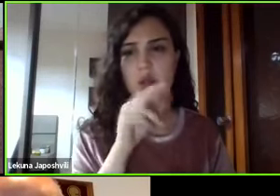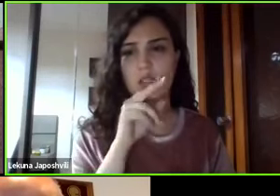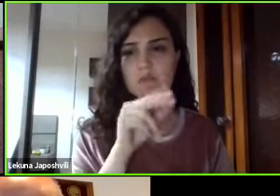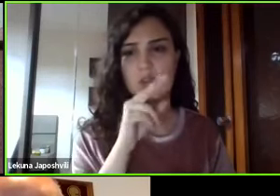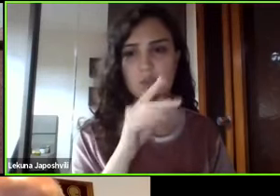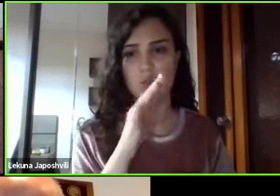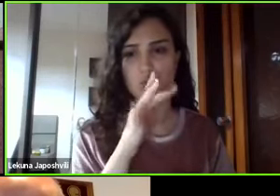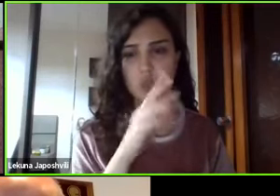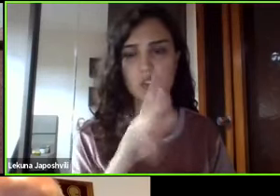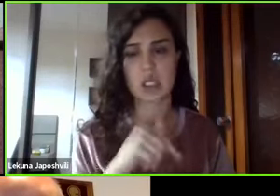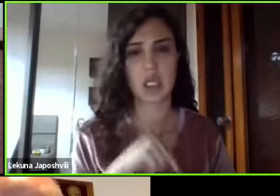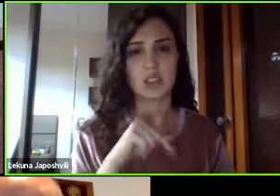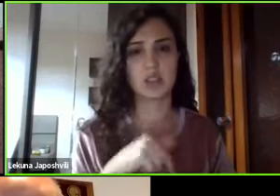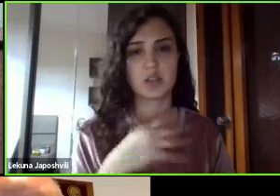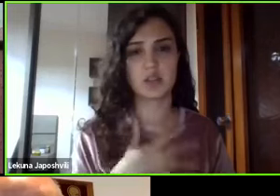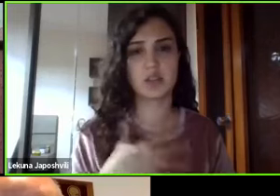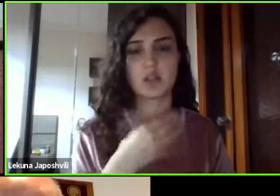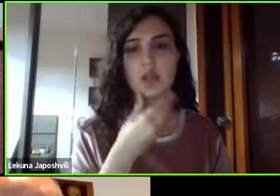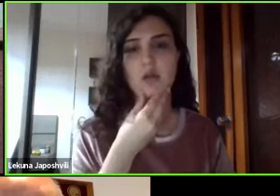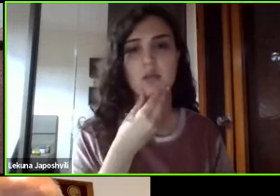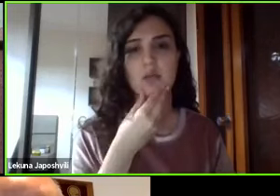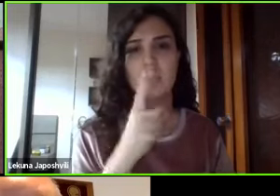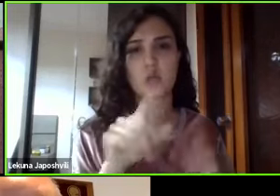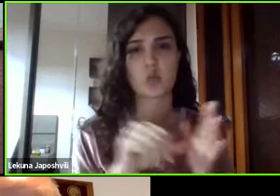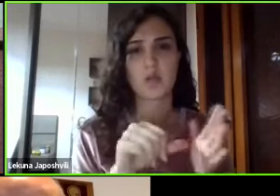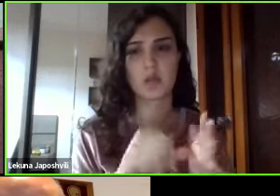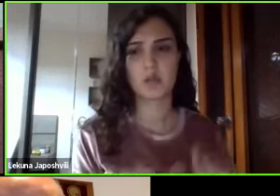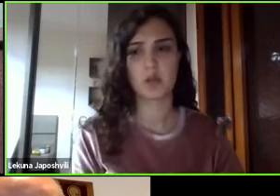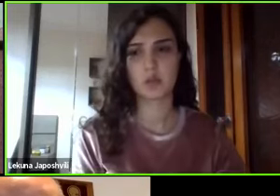და განიცდის. რით შეიძლება დავეხმარო?